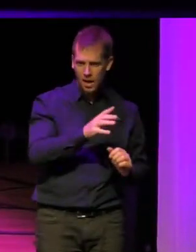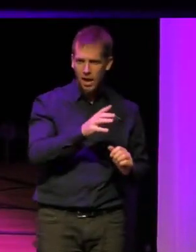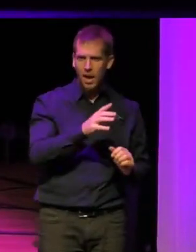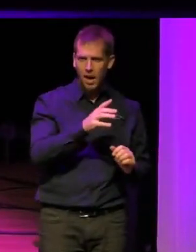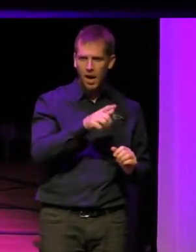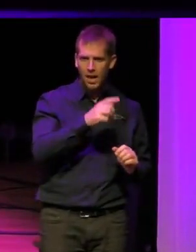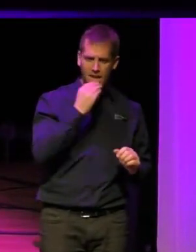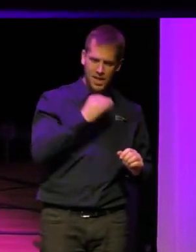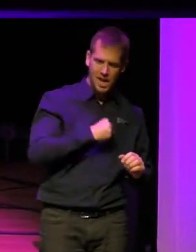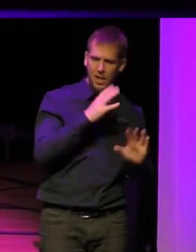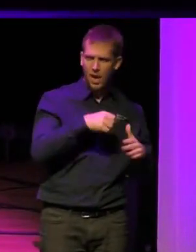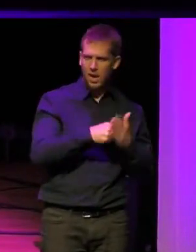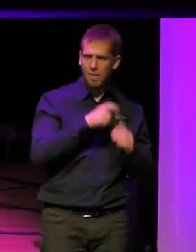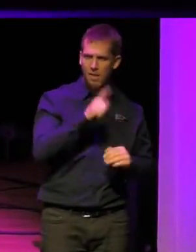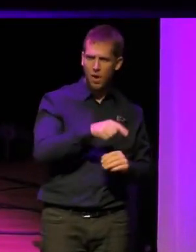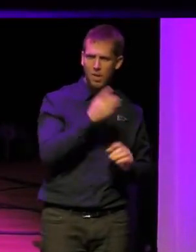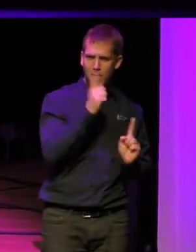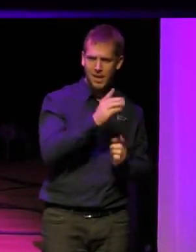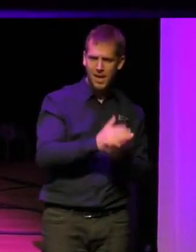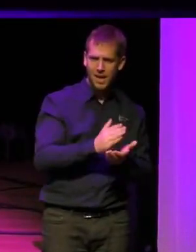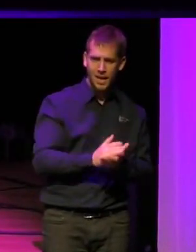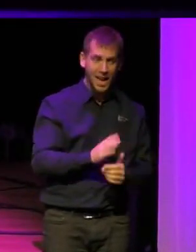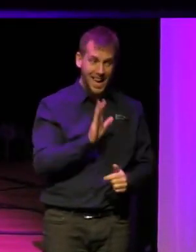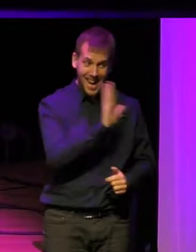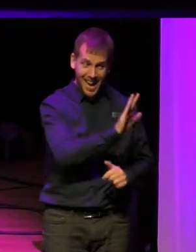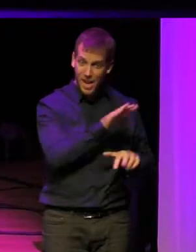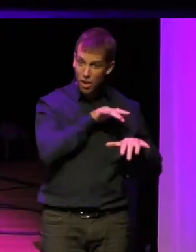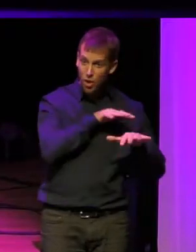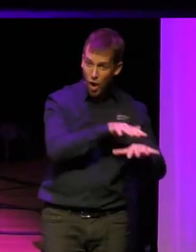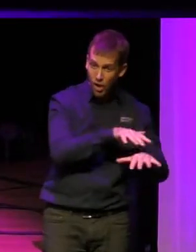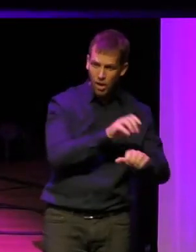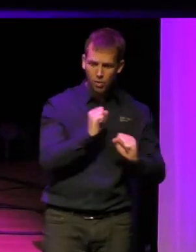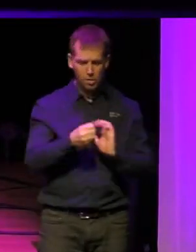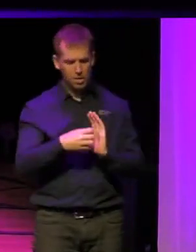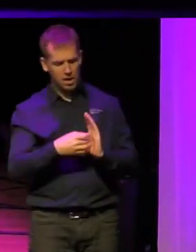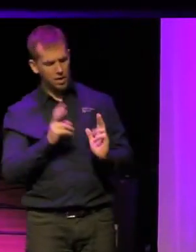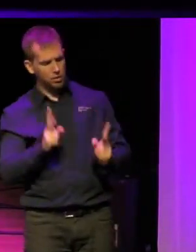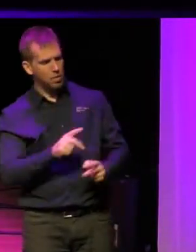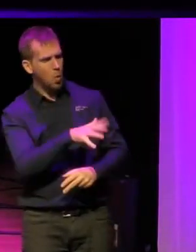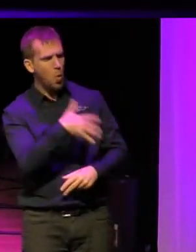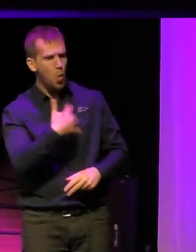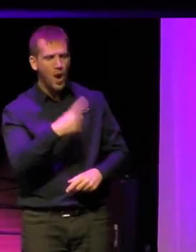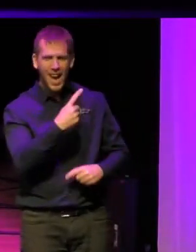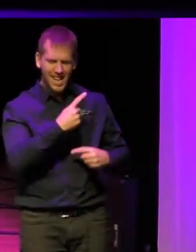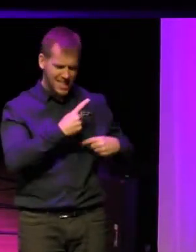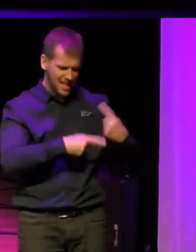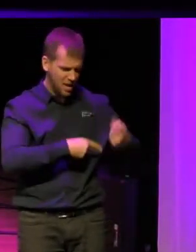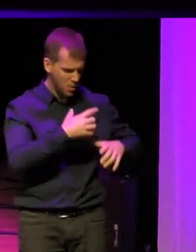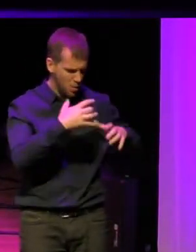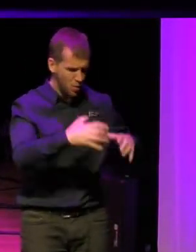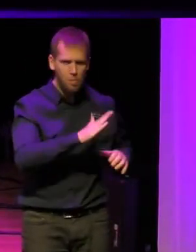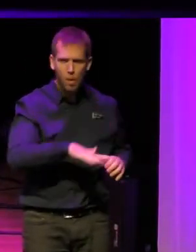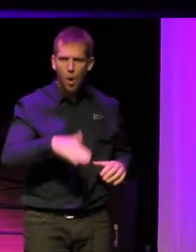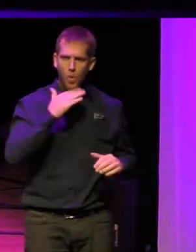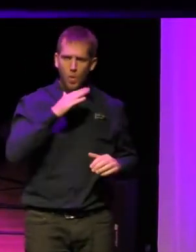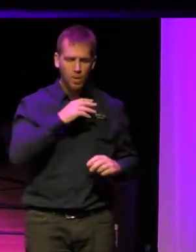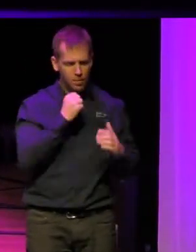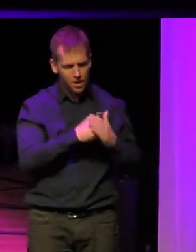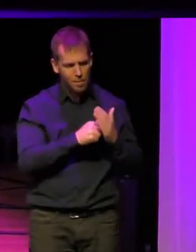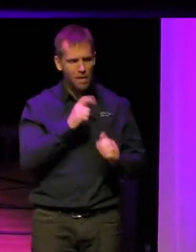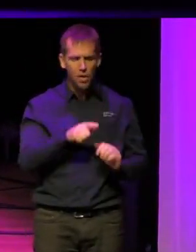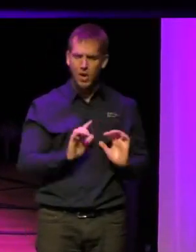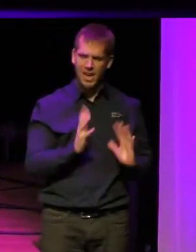människorättskämpar. Hennes rörelse hade beskrivits som en generation av barn och ungdomar som kämpar för liv